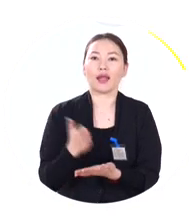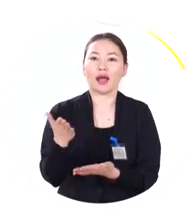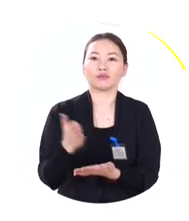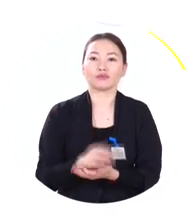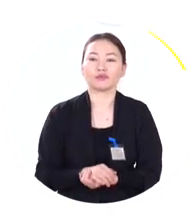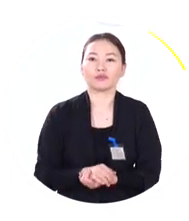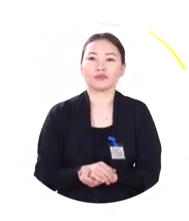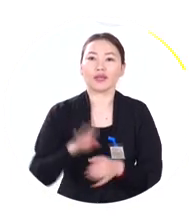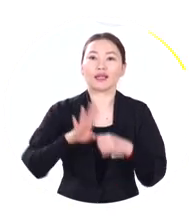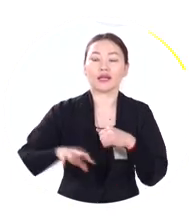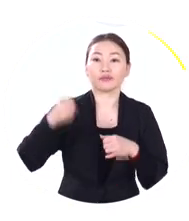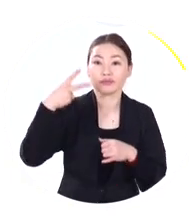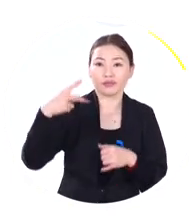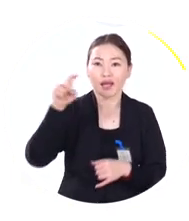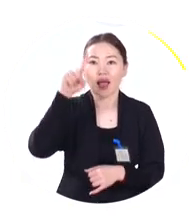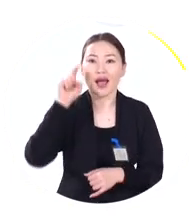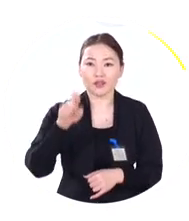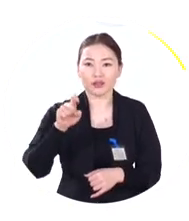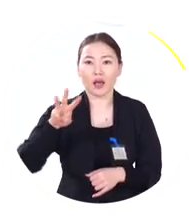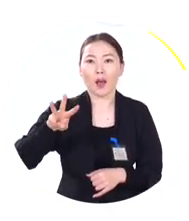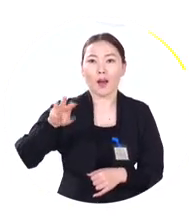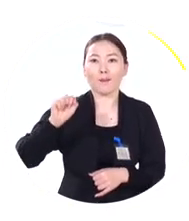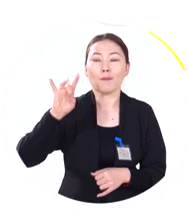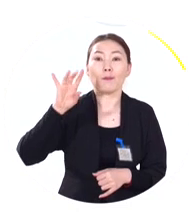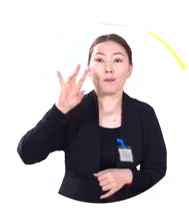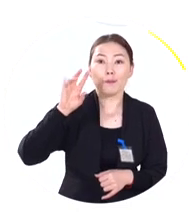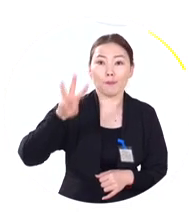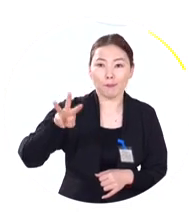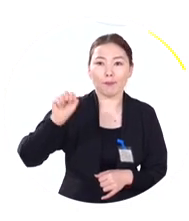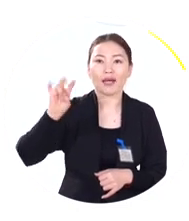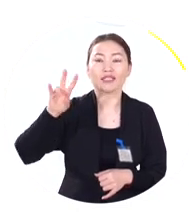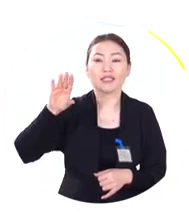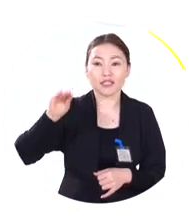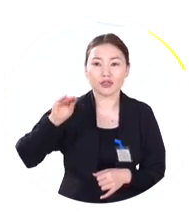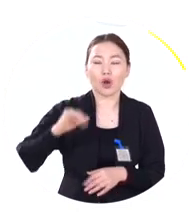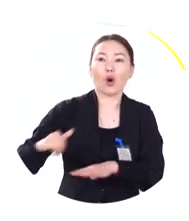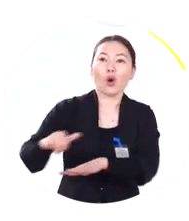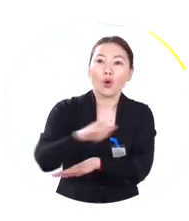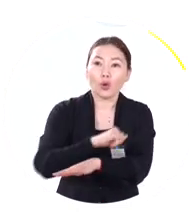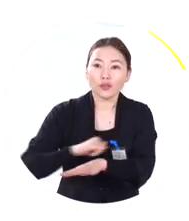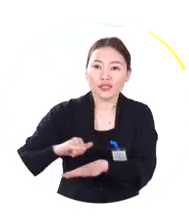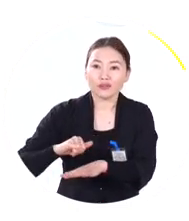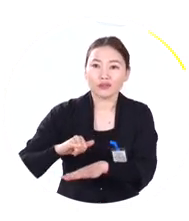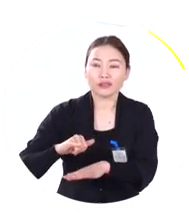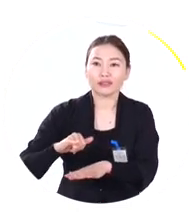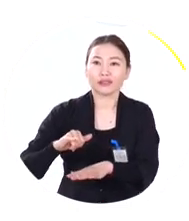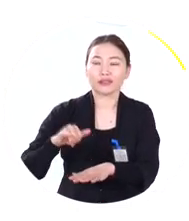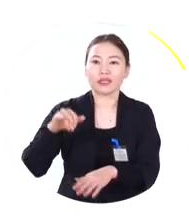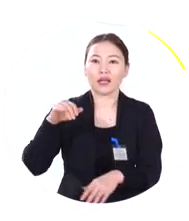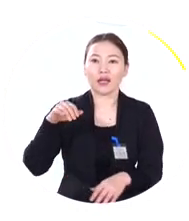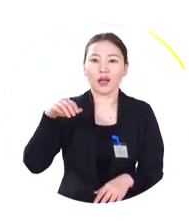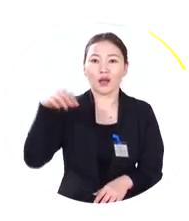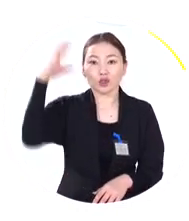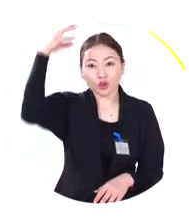манжид захирагдаж буйг илэрхийлэх гадаад шинж нь юу вэ? Цэгийн оронд манжид захирагдаж буйг